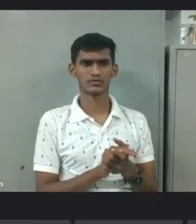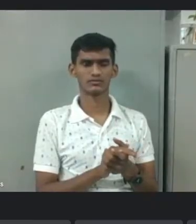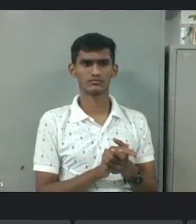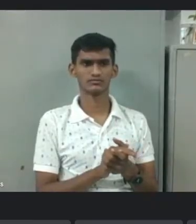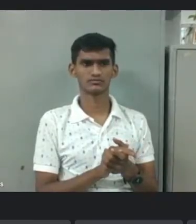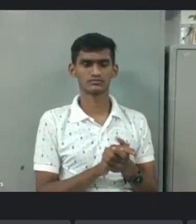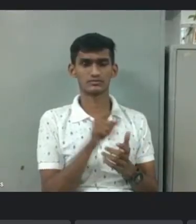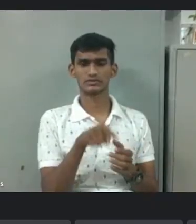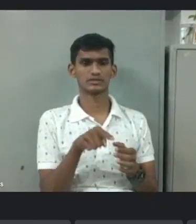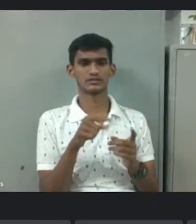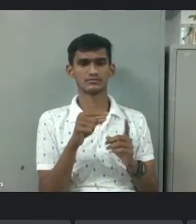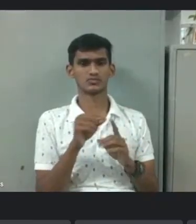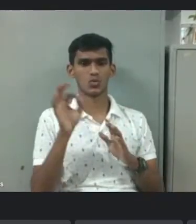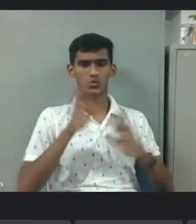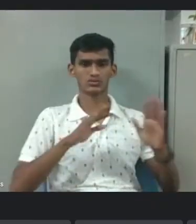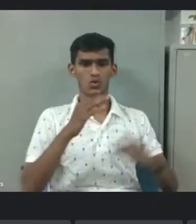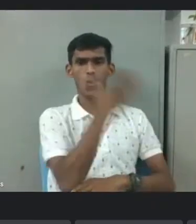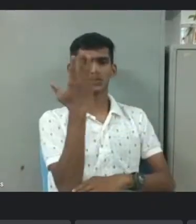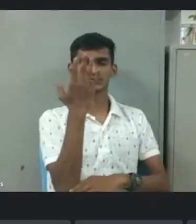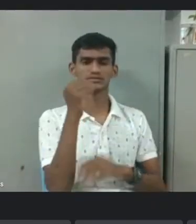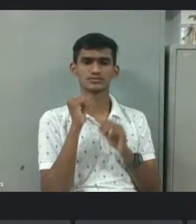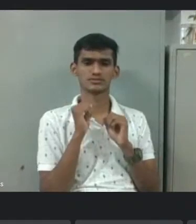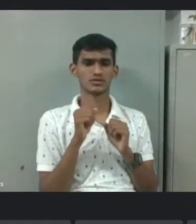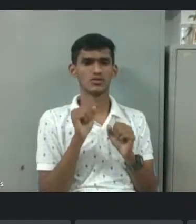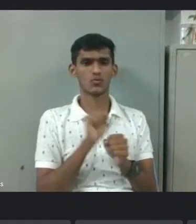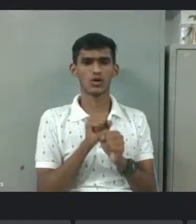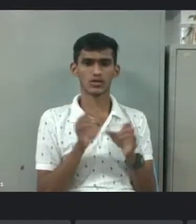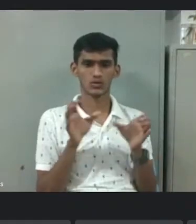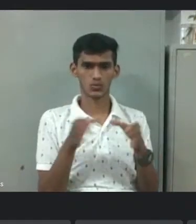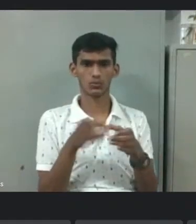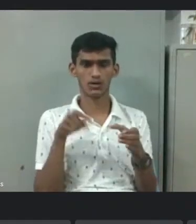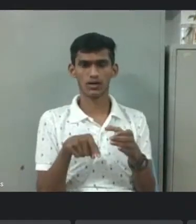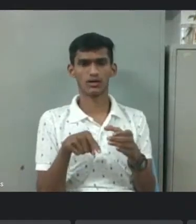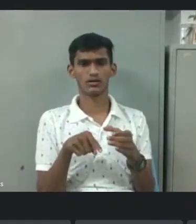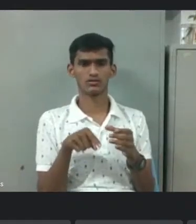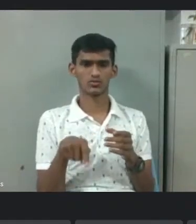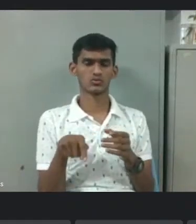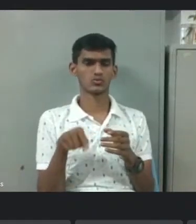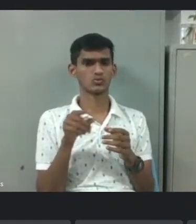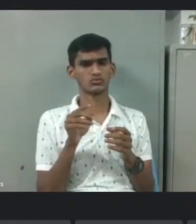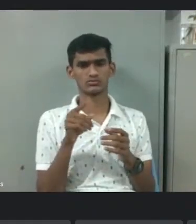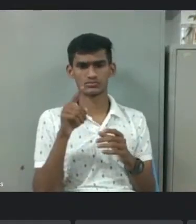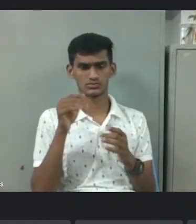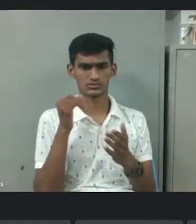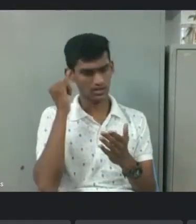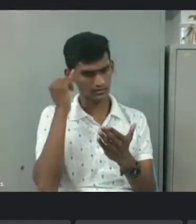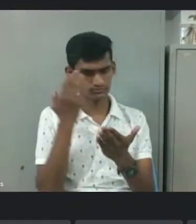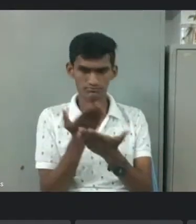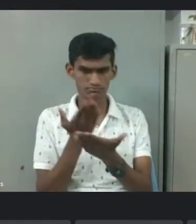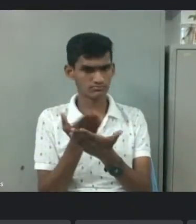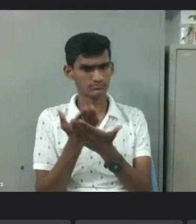ഇത് നടപ്പിലാക്കാനുള്ള അതാണ് എല്ലാ വർക്കിംഗ് ഗ്രൂപ്പുകളിലും പോകുന്നുണ്ടെന്ന് പറഞ്ഞ പല തീരുമാനങ്ങളും ഈ വർക്കിംഗ് ഗ്രൂപ്പുകളിലെ സജഷൻസ് ആണ്